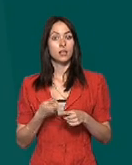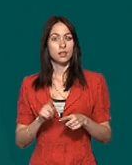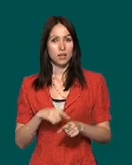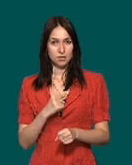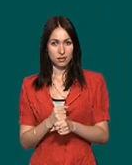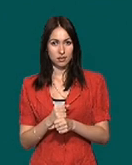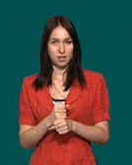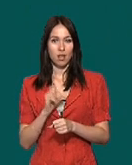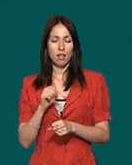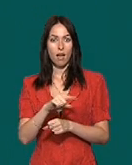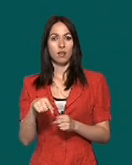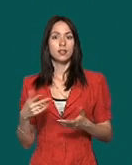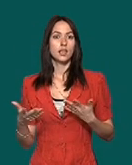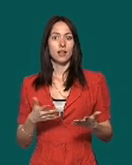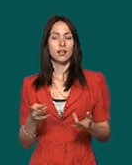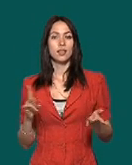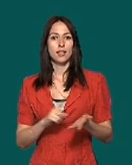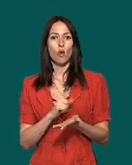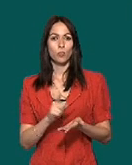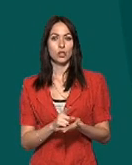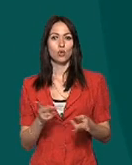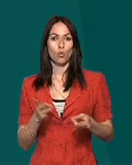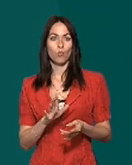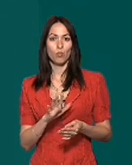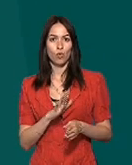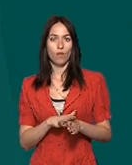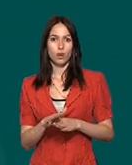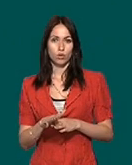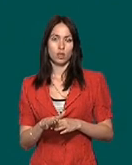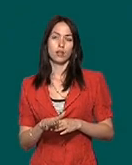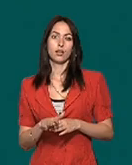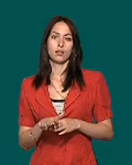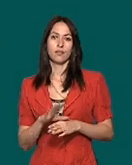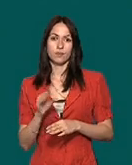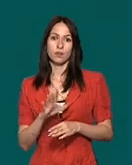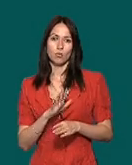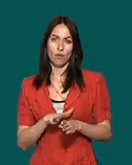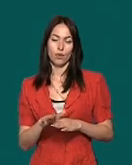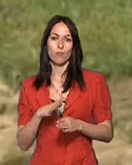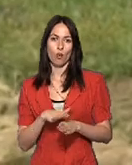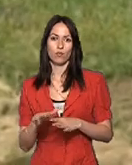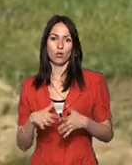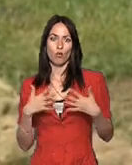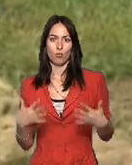а ті заходи, які необхідно було виконати за інструкцією, було виконано в повному об'ємі.